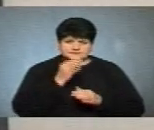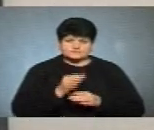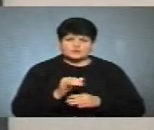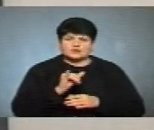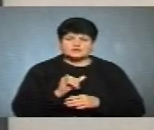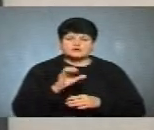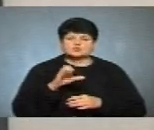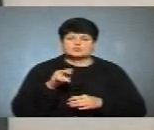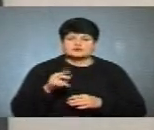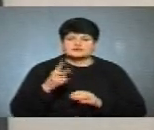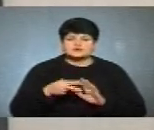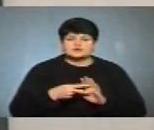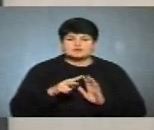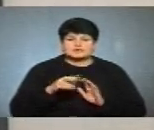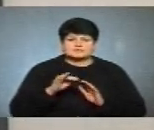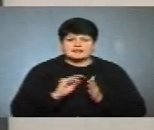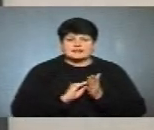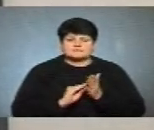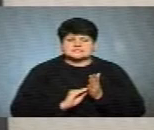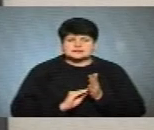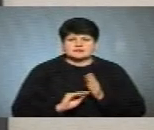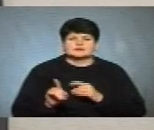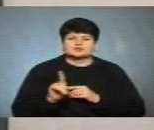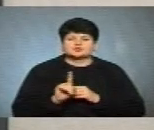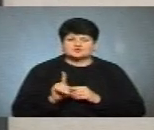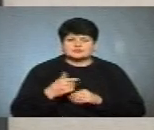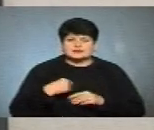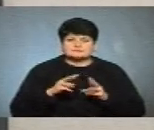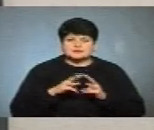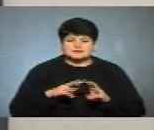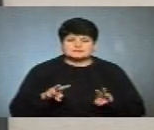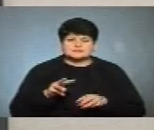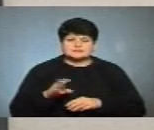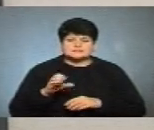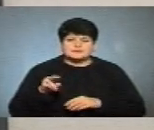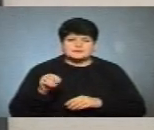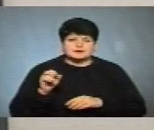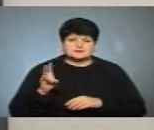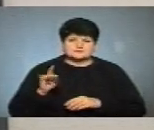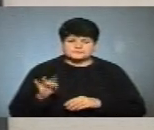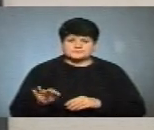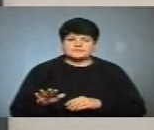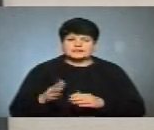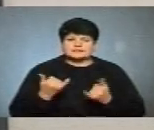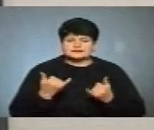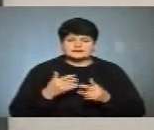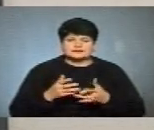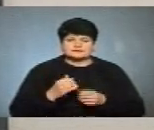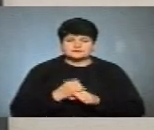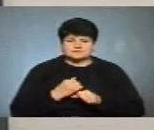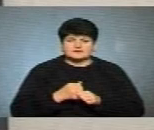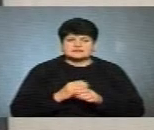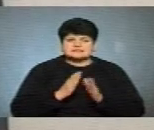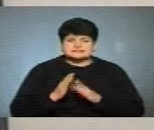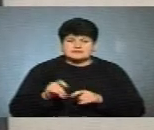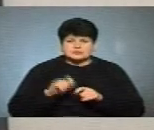Супрун, яка 27 листопада на своїй сторінці написала про нашого міністра Максима Степанова, міністра охорони здоров'я, досі не налагодив систему тестування